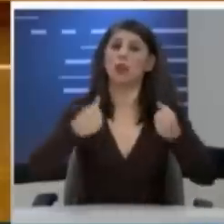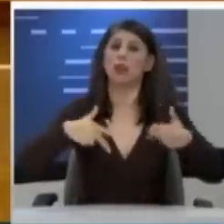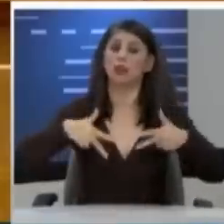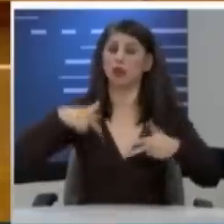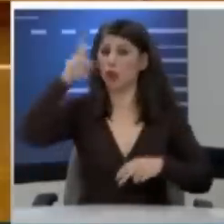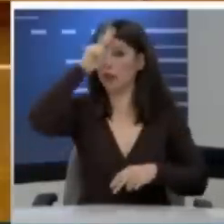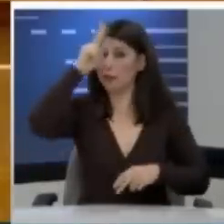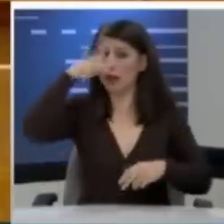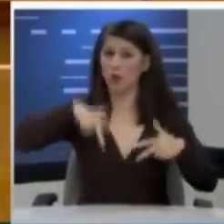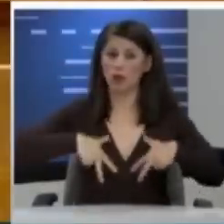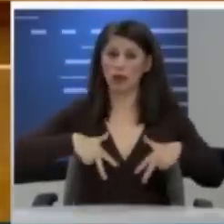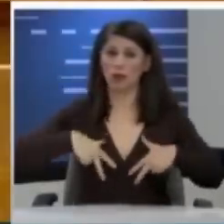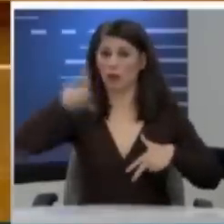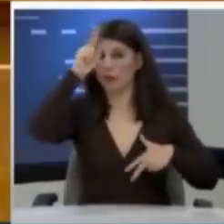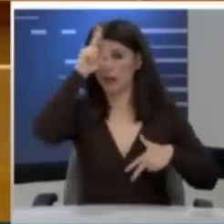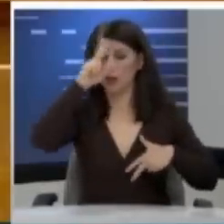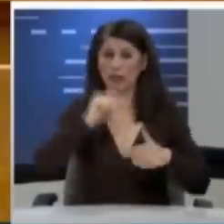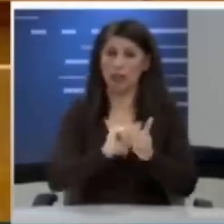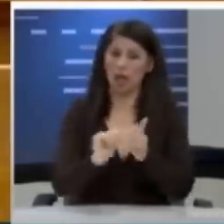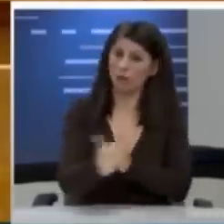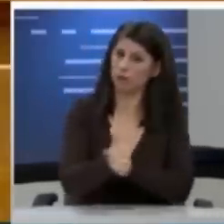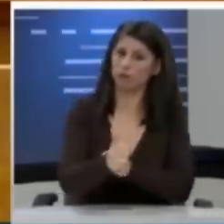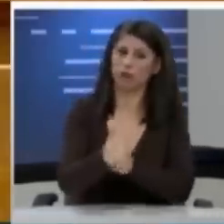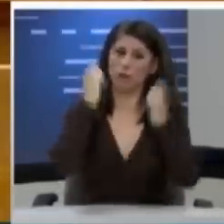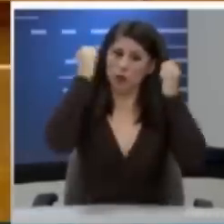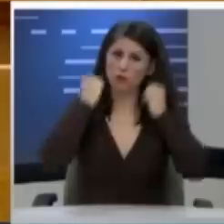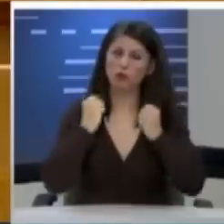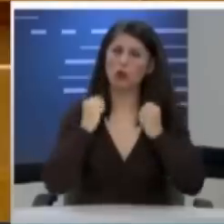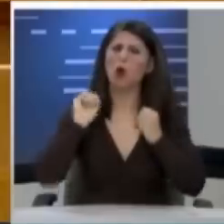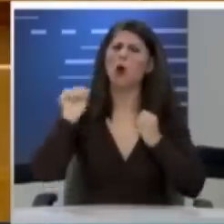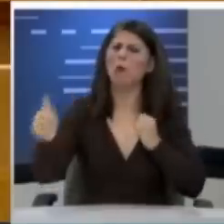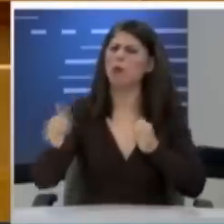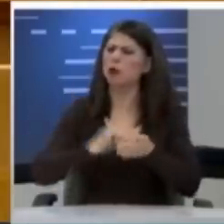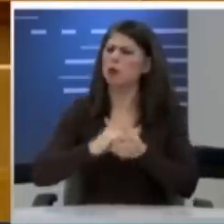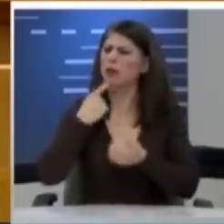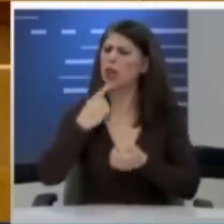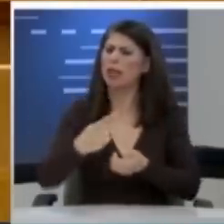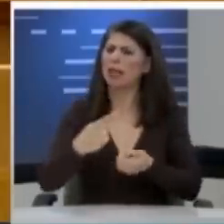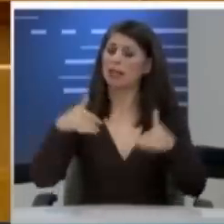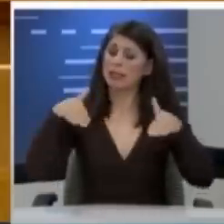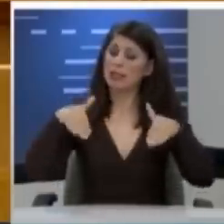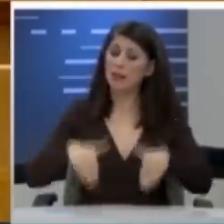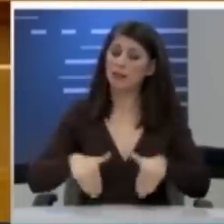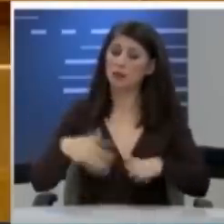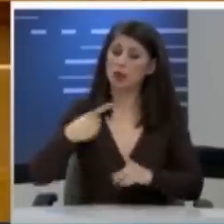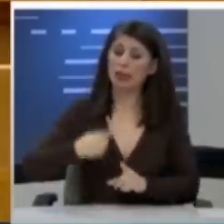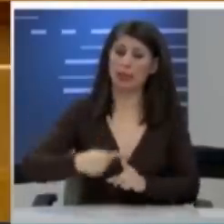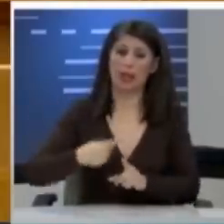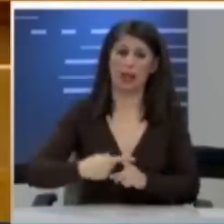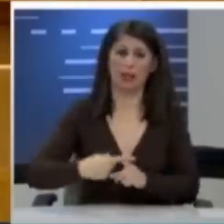τις πολεμικές επανορθώσεις αποζημιώσεις. Αυτό αποκαλείται μάλιστα «Σεβασμός για την